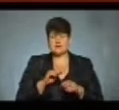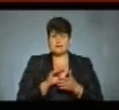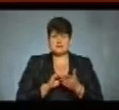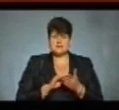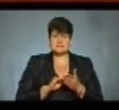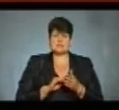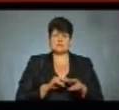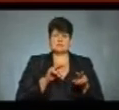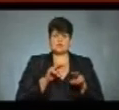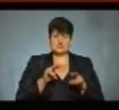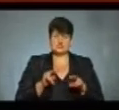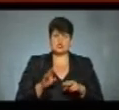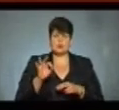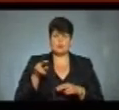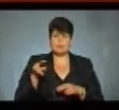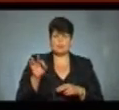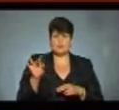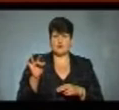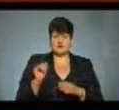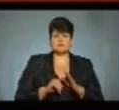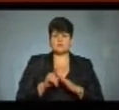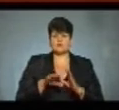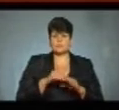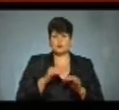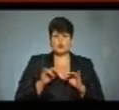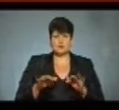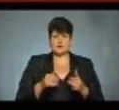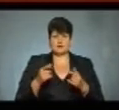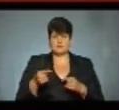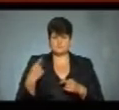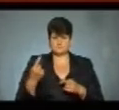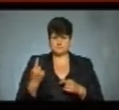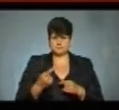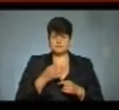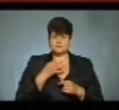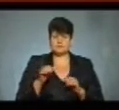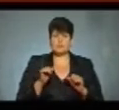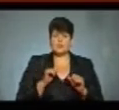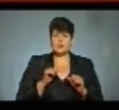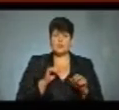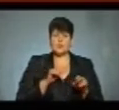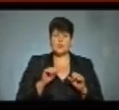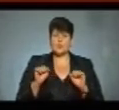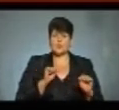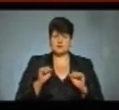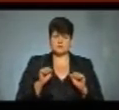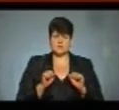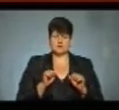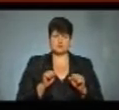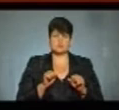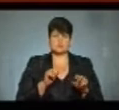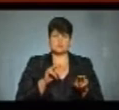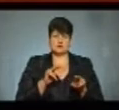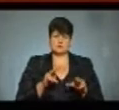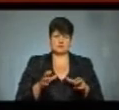спостерігачі громадянської мережі «Опора» з початку виборчої кампанії на Тернопільщині, повідомила координаторка спостереження «Опори» в області Ольга